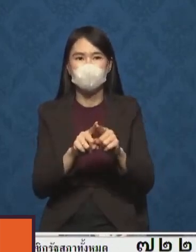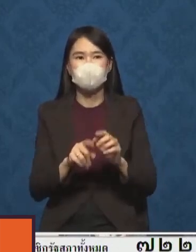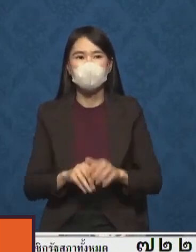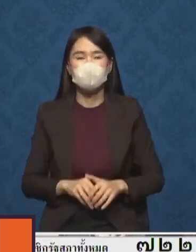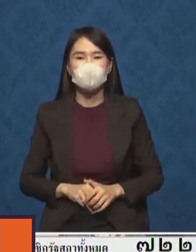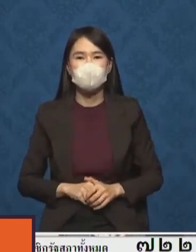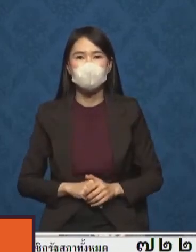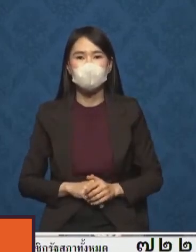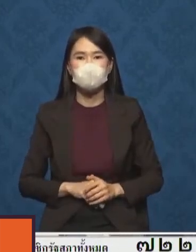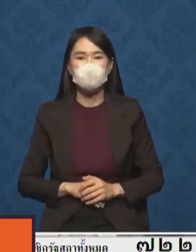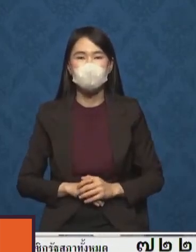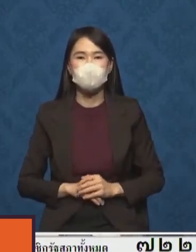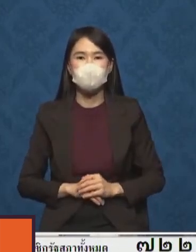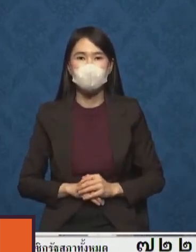ับ